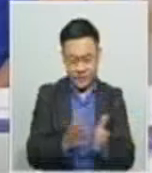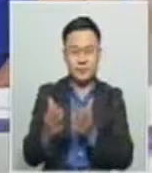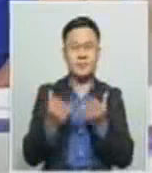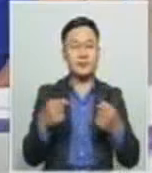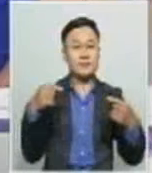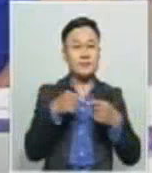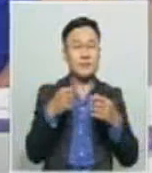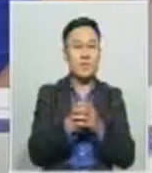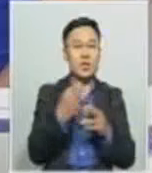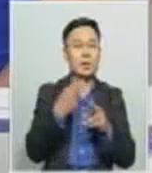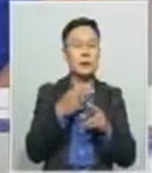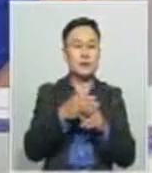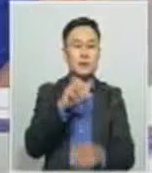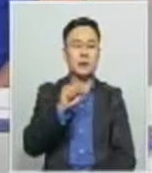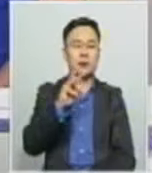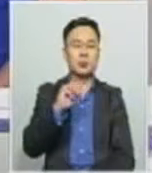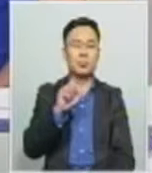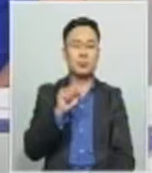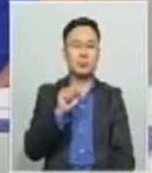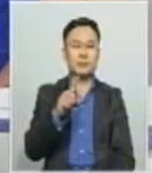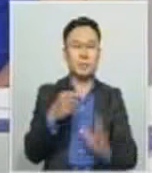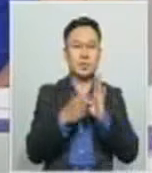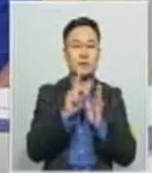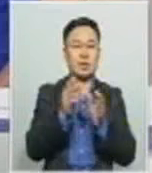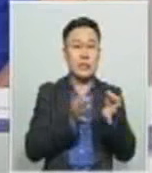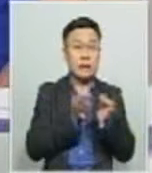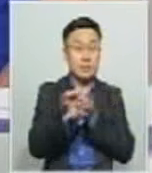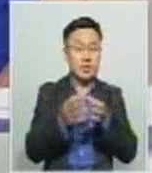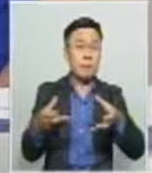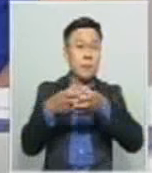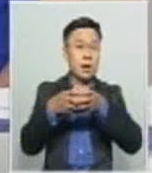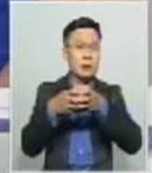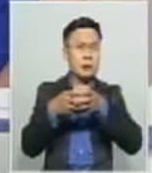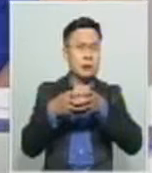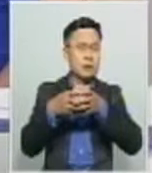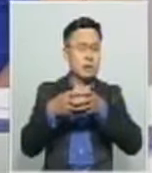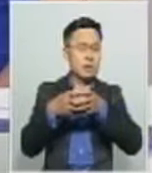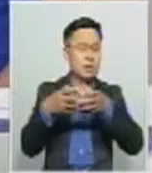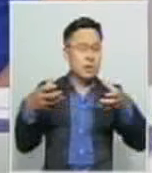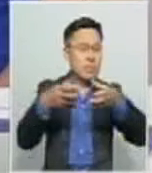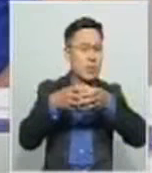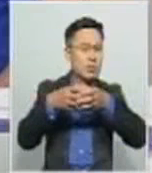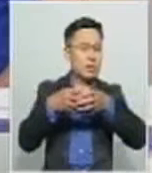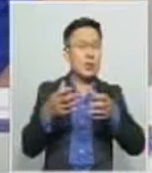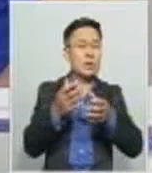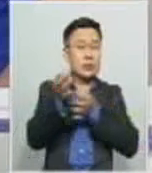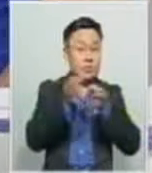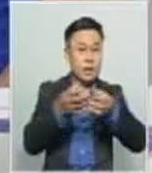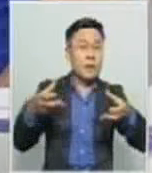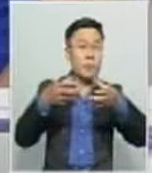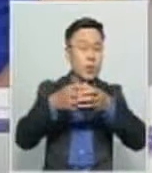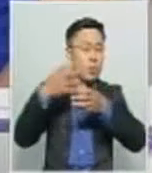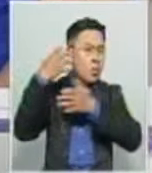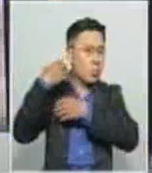กรณีของคุณสมศักดิ์ปริศนานันทกุลนะคะเป็นโอ้โหอดีตที่ปรึกษาพรรคชาติไทยพัฒนาที่ปรึกษาหัวหน้าพรรคชาติไทยพัฒนาเม